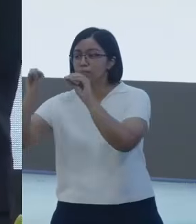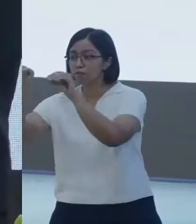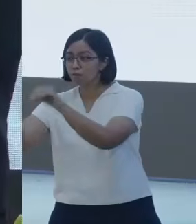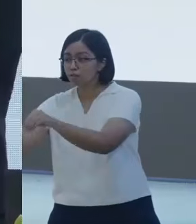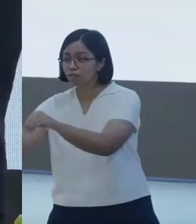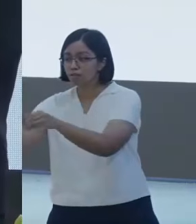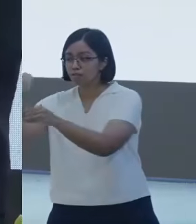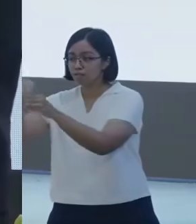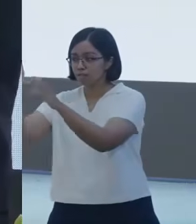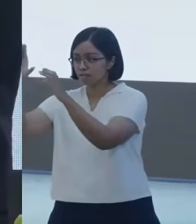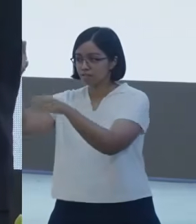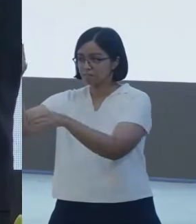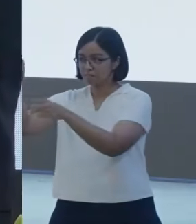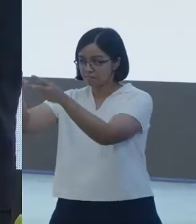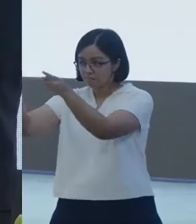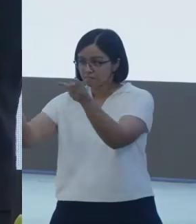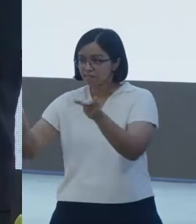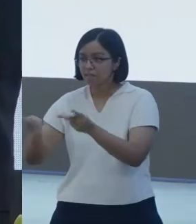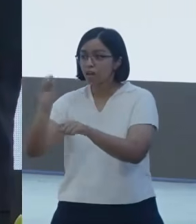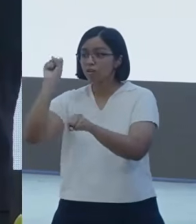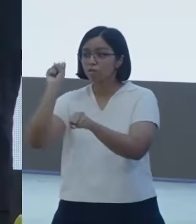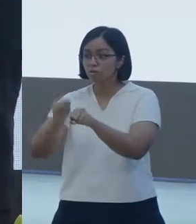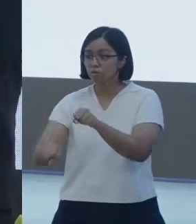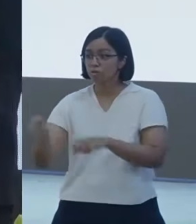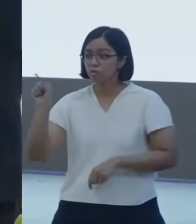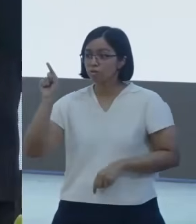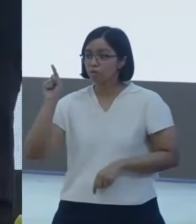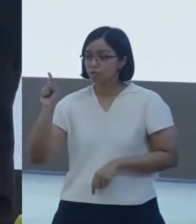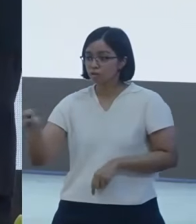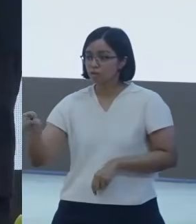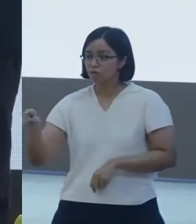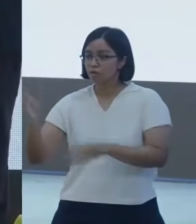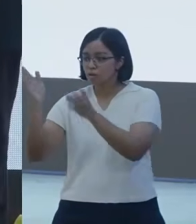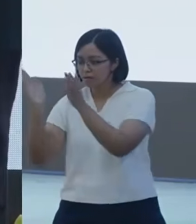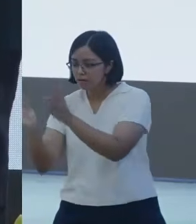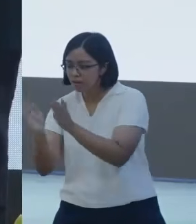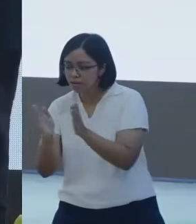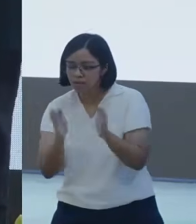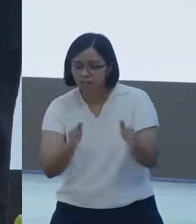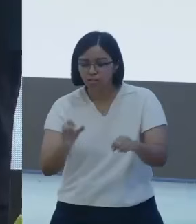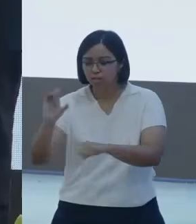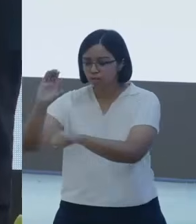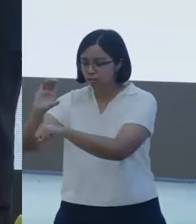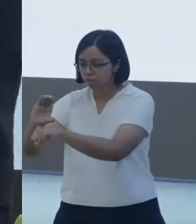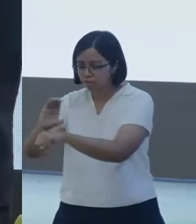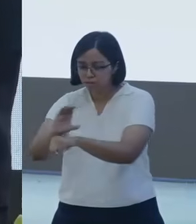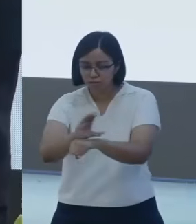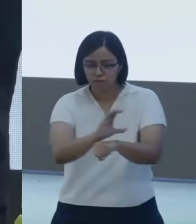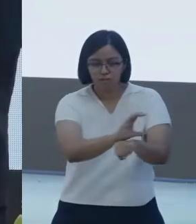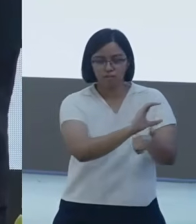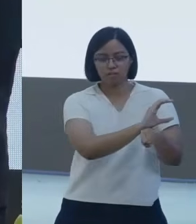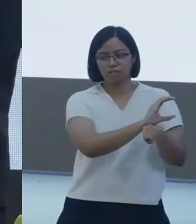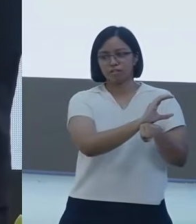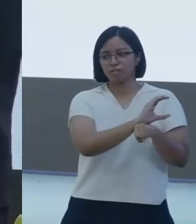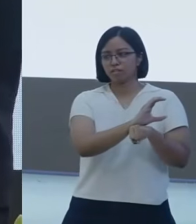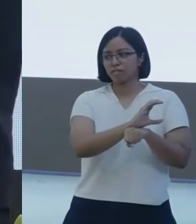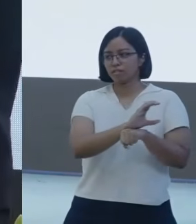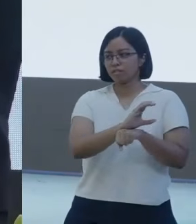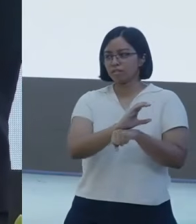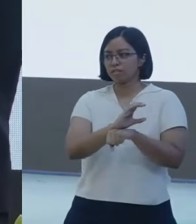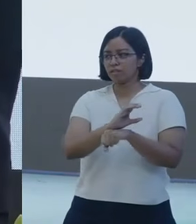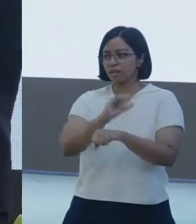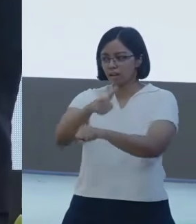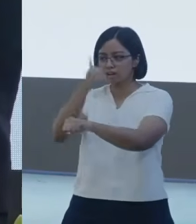so that you might put what remained into order, and appoint elders in